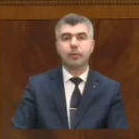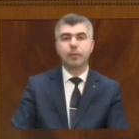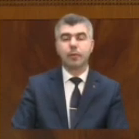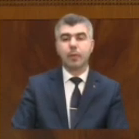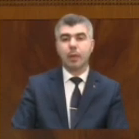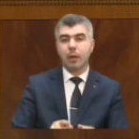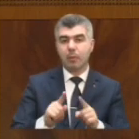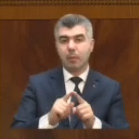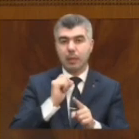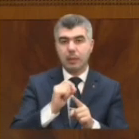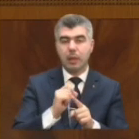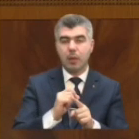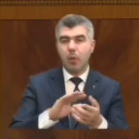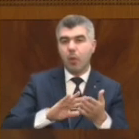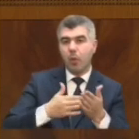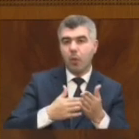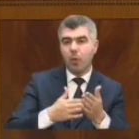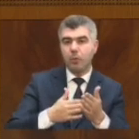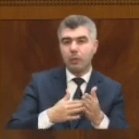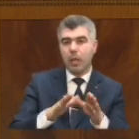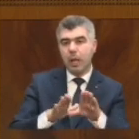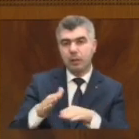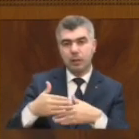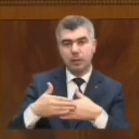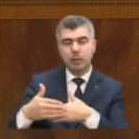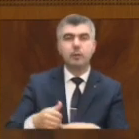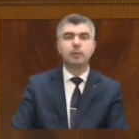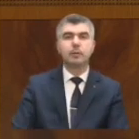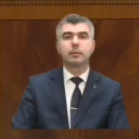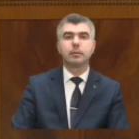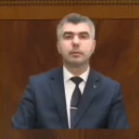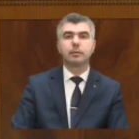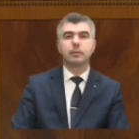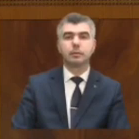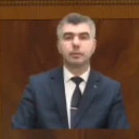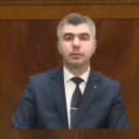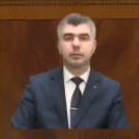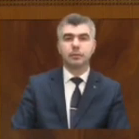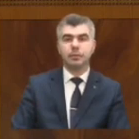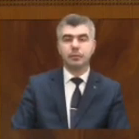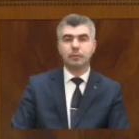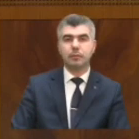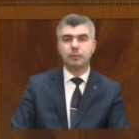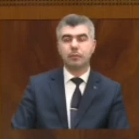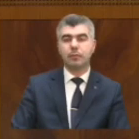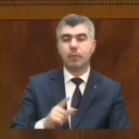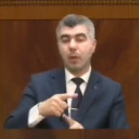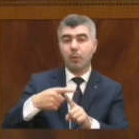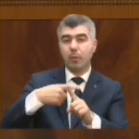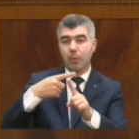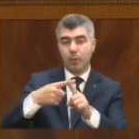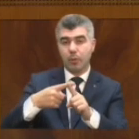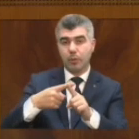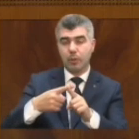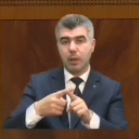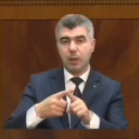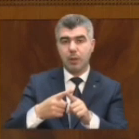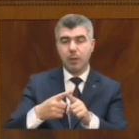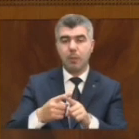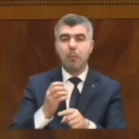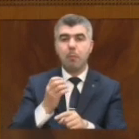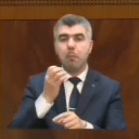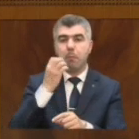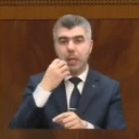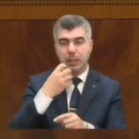النيف وتنغير. زيادة كذلك على الإقليم ميدلت طريق الجاوية